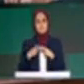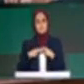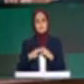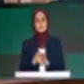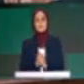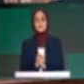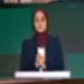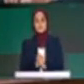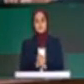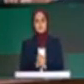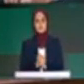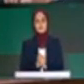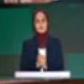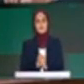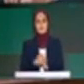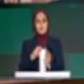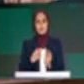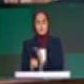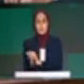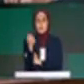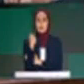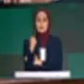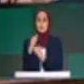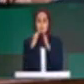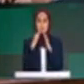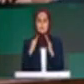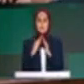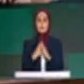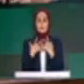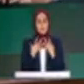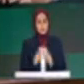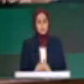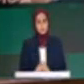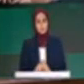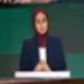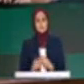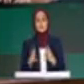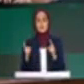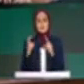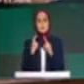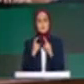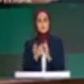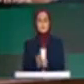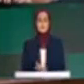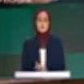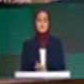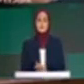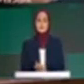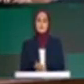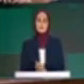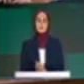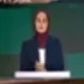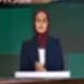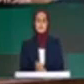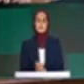تمام. ما هو اكيد فاللي اكيد حصل عندكم، طبعا اكيد عندكم يعني رينج كده او حدود. فاللي حصل ان في بعض المنافذ حصل